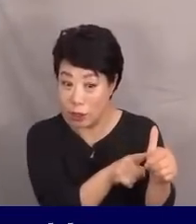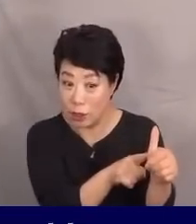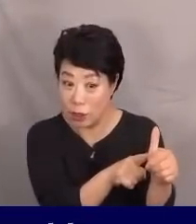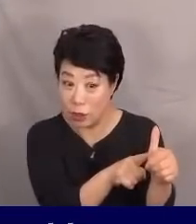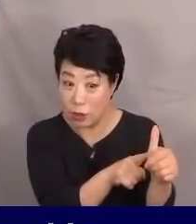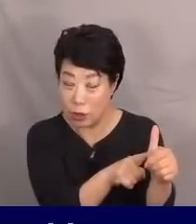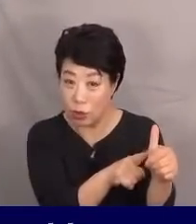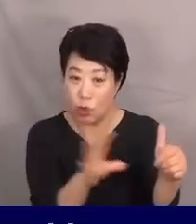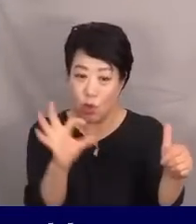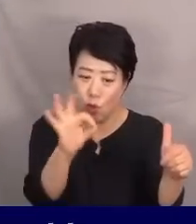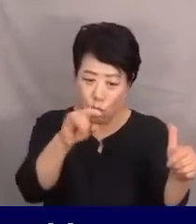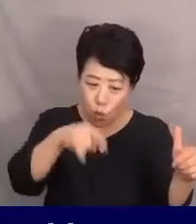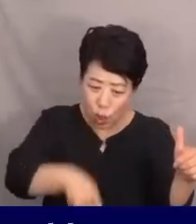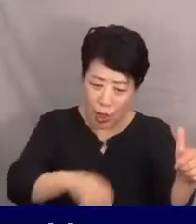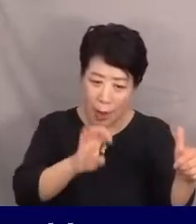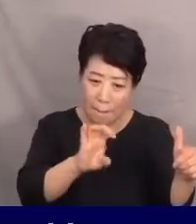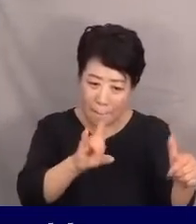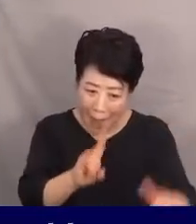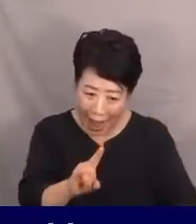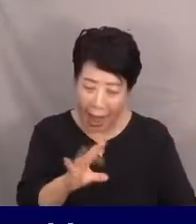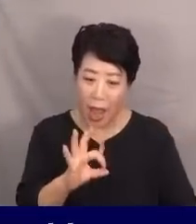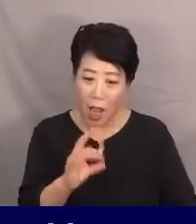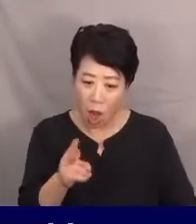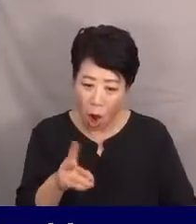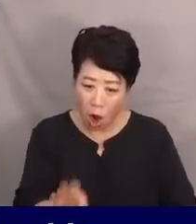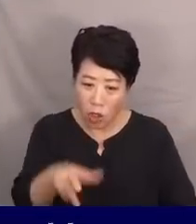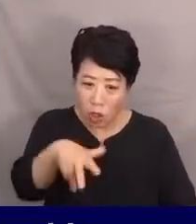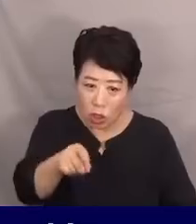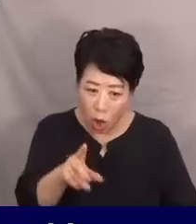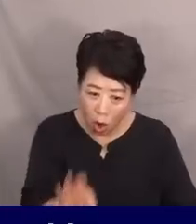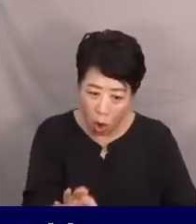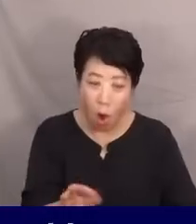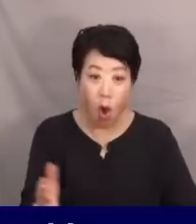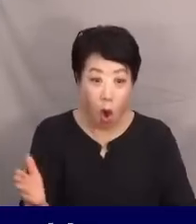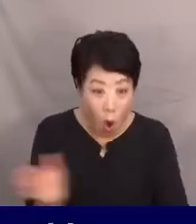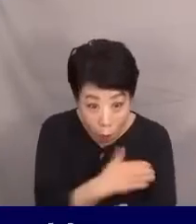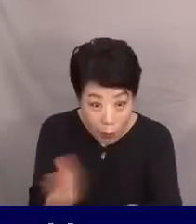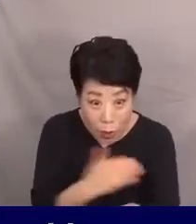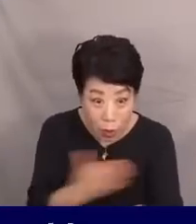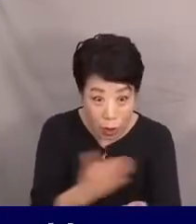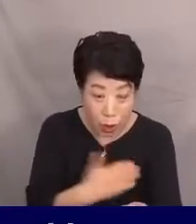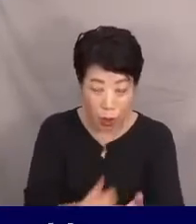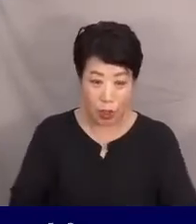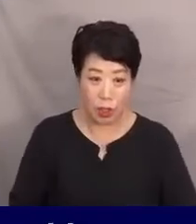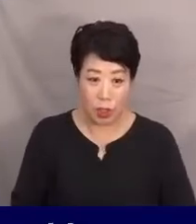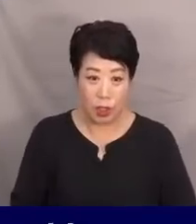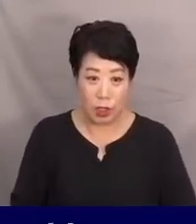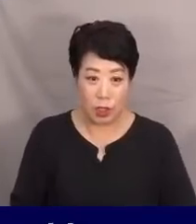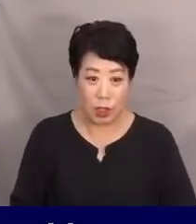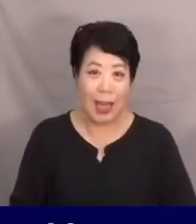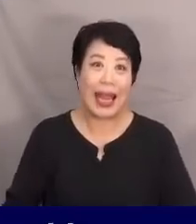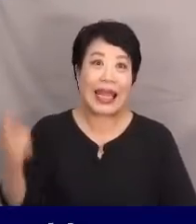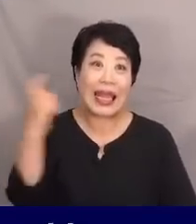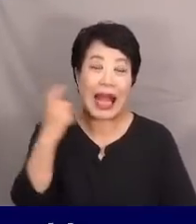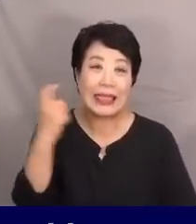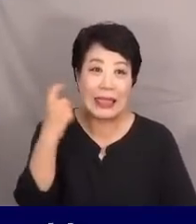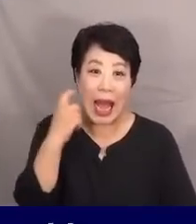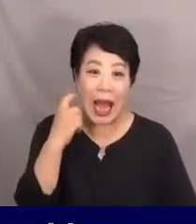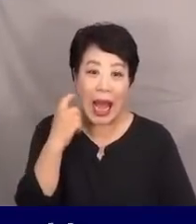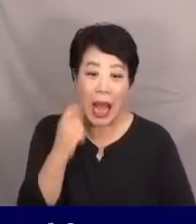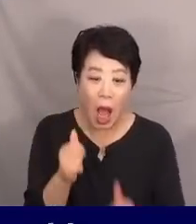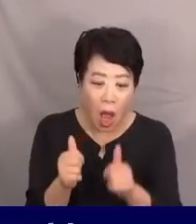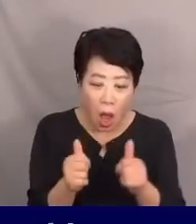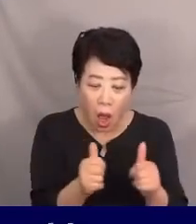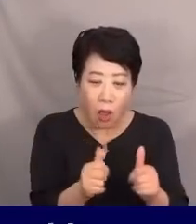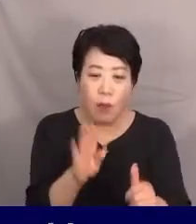위패도 없고 영종도 없고 근조 리본을 거꾸로 달게 해서 가짜 분향소를 만들어서